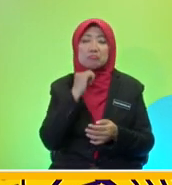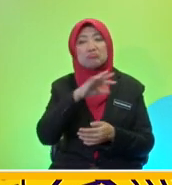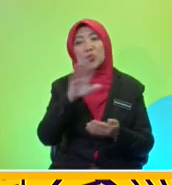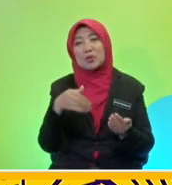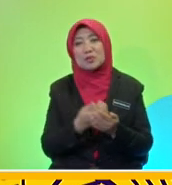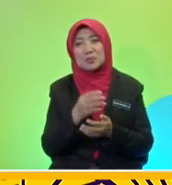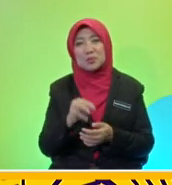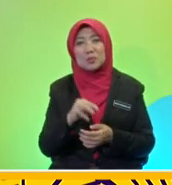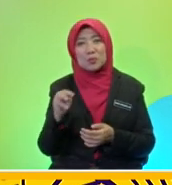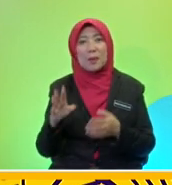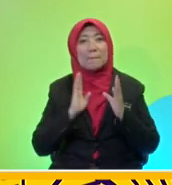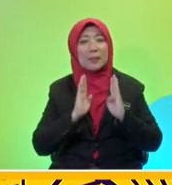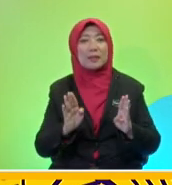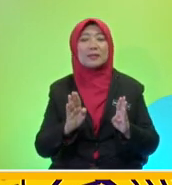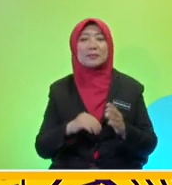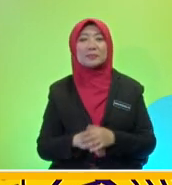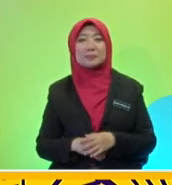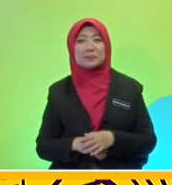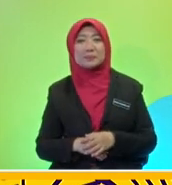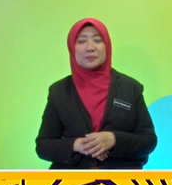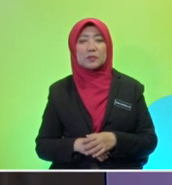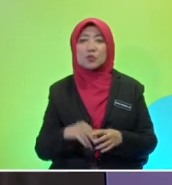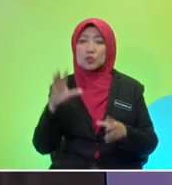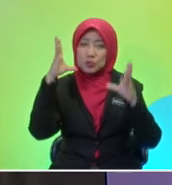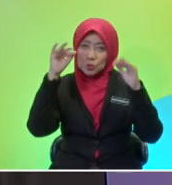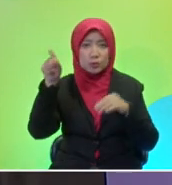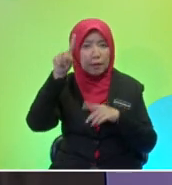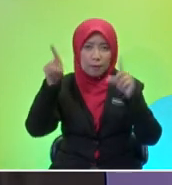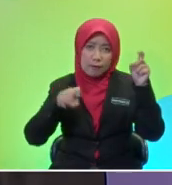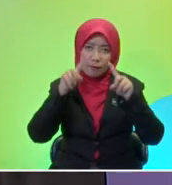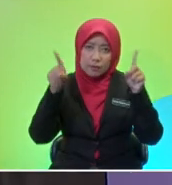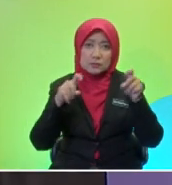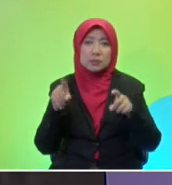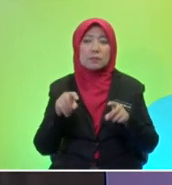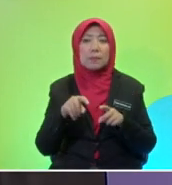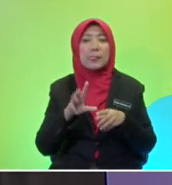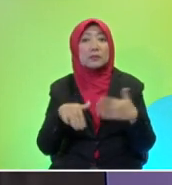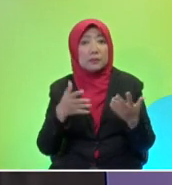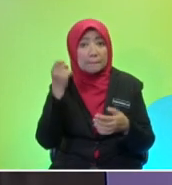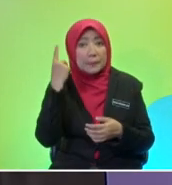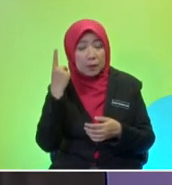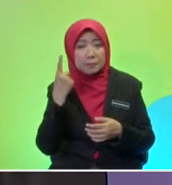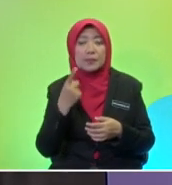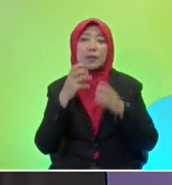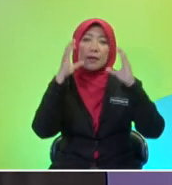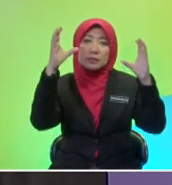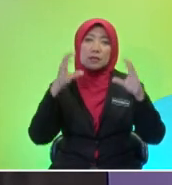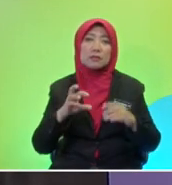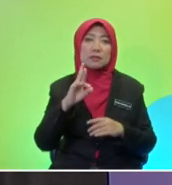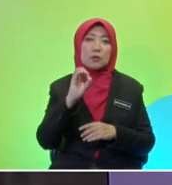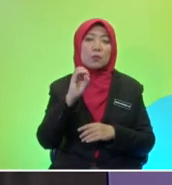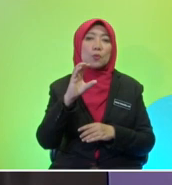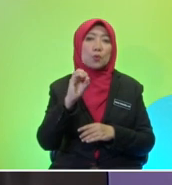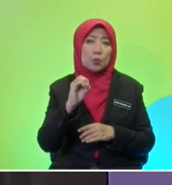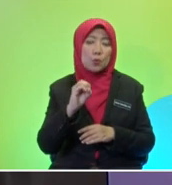bagaimana Oke saya pun bertanya kepada murid-muri semua tentang pemahaman mereka tentang kairoku yang mempergunakan Tadi mereka Paham